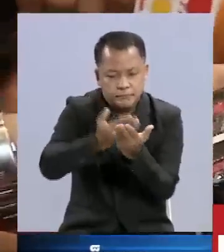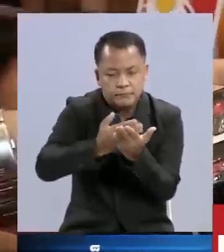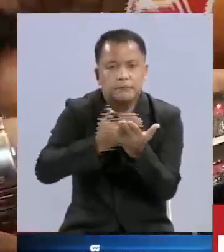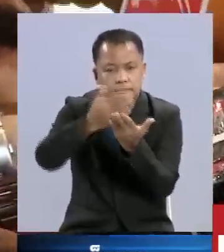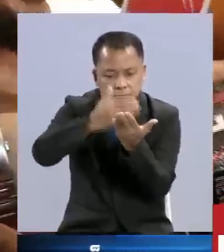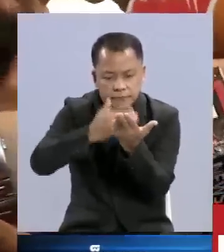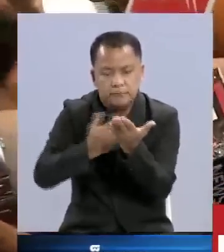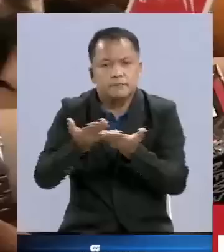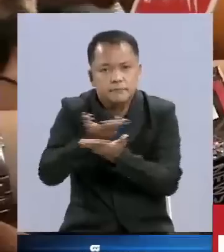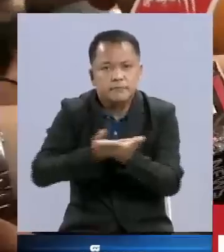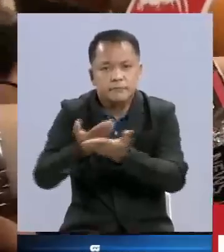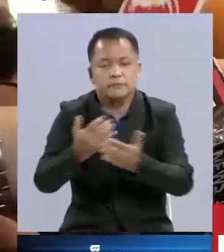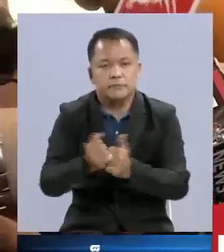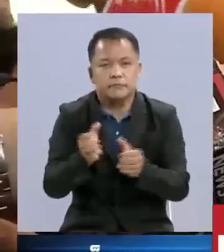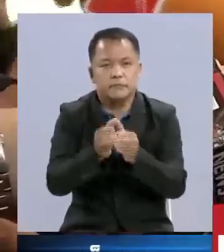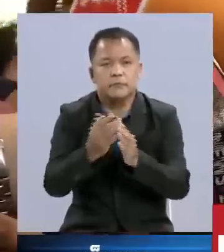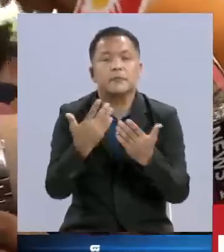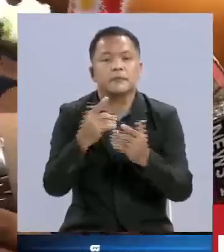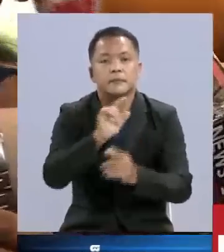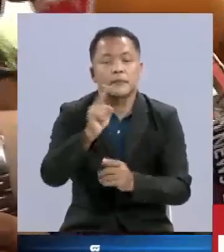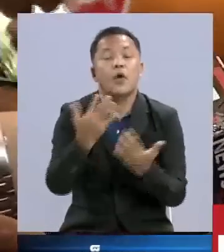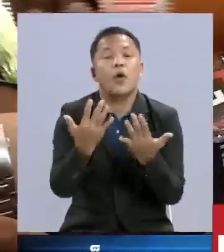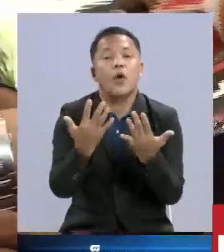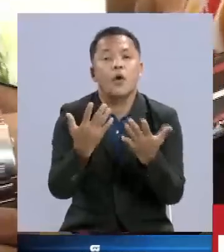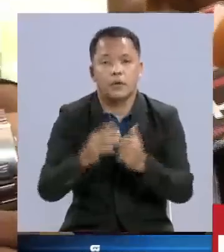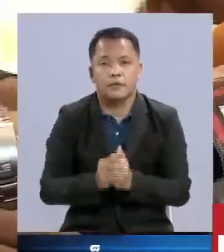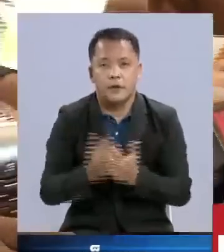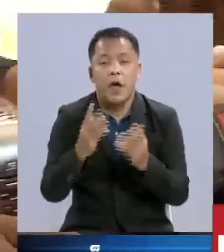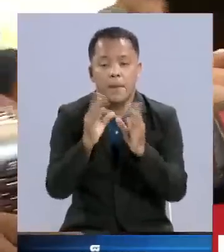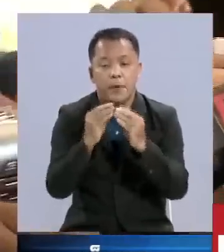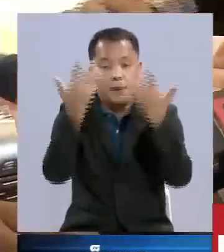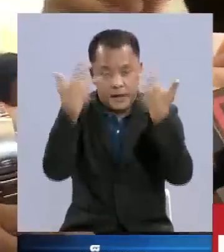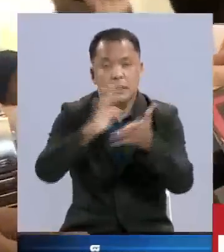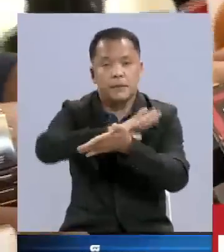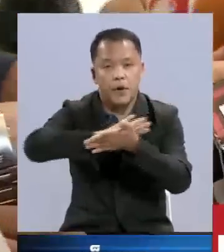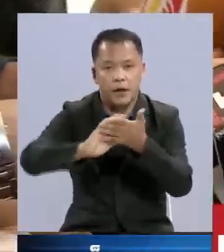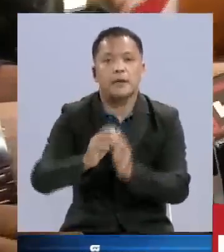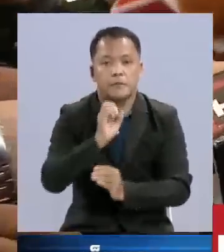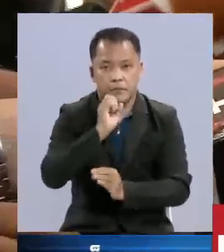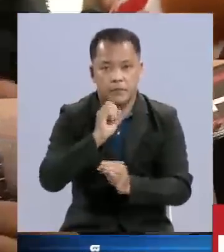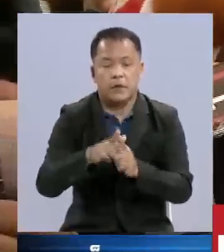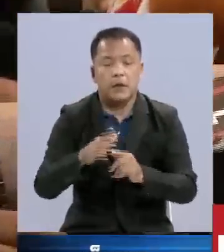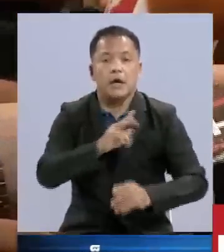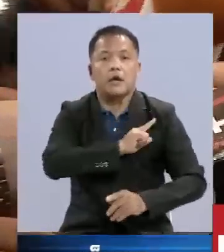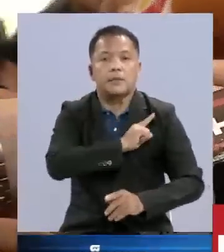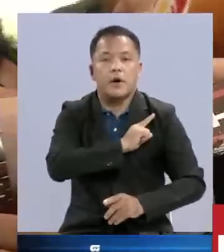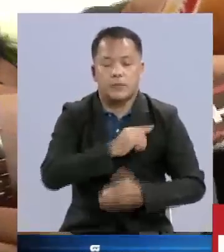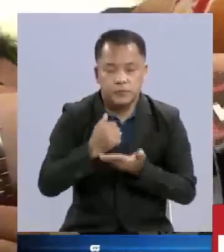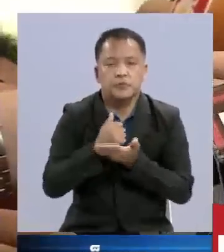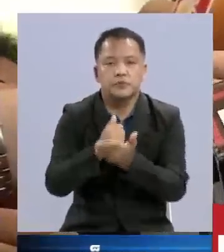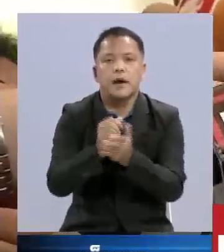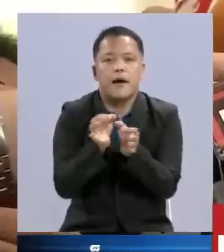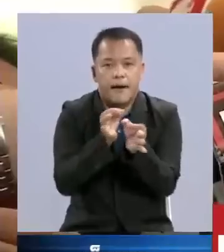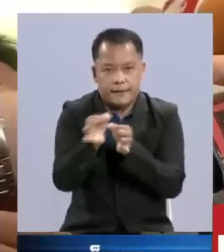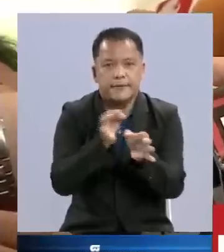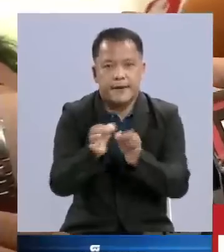ะกรรมการประสานงานเดี๋ยวถ้ายังไงเดี๋ยวรอการประชุมเรียบร้อยนะครับก็ผู้รับผิดชอบก็คงจะ